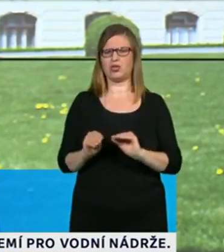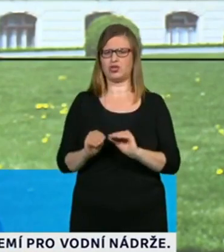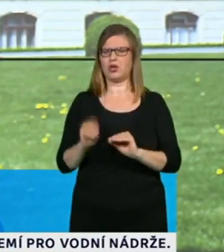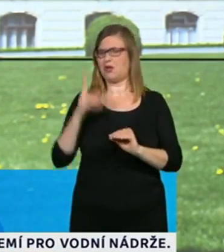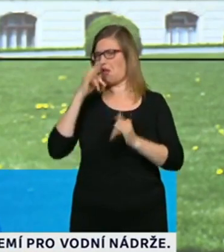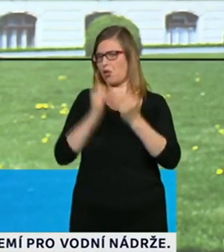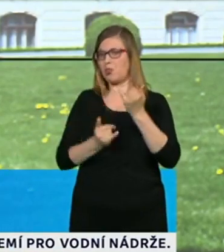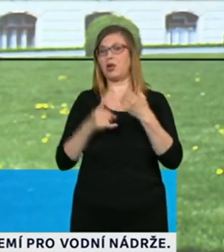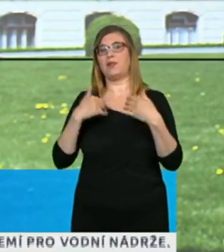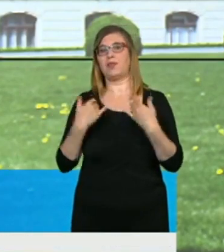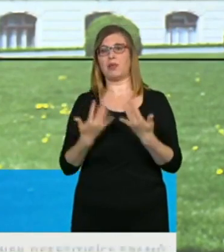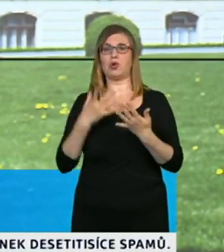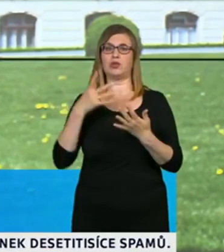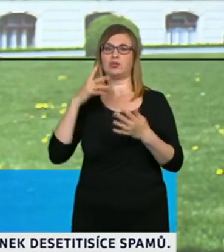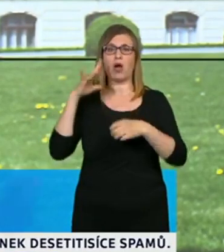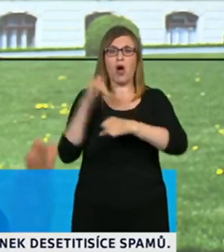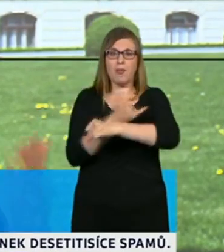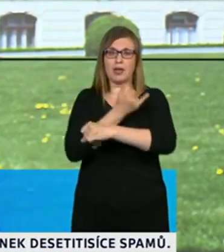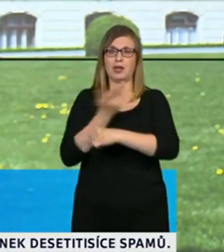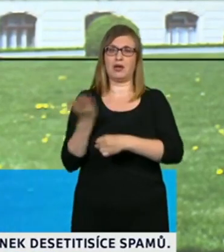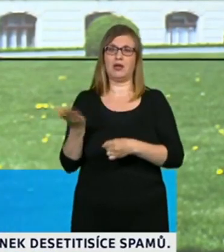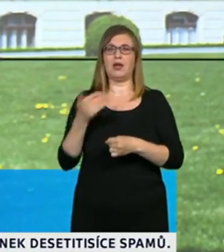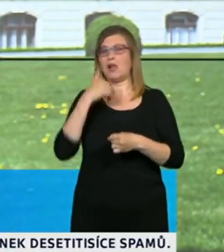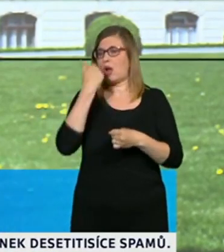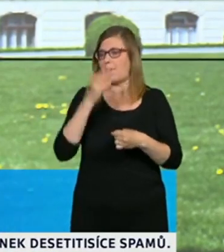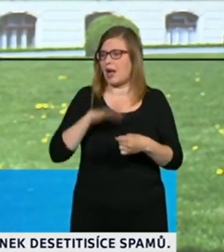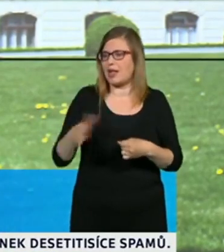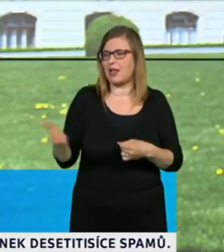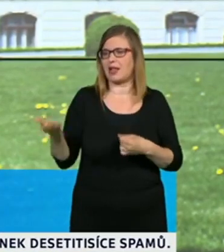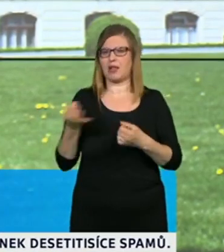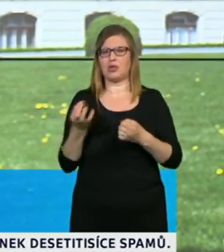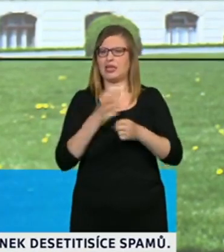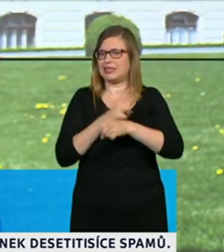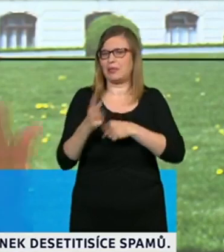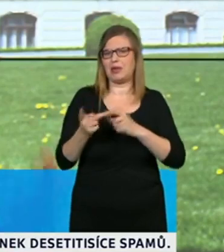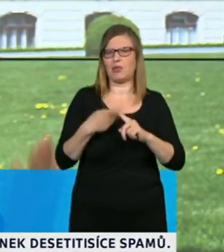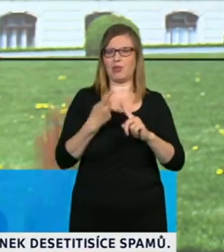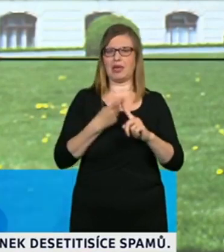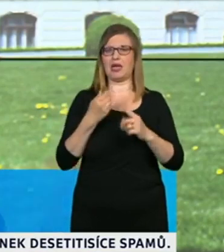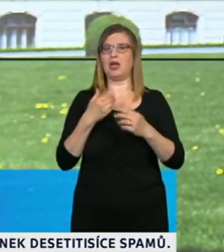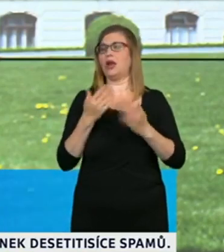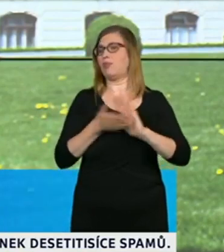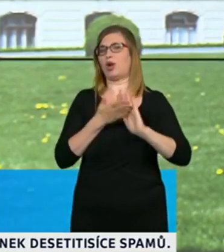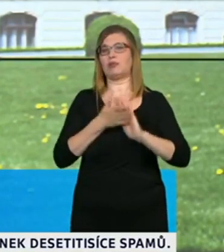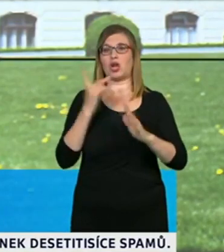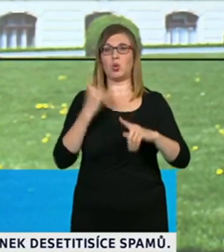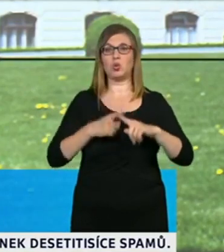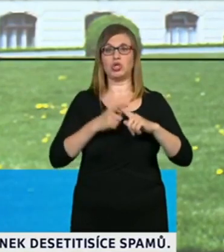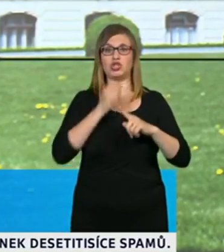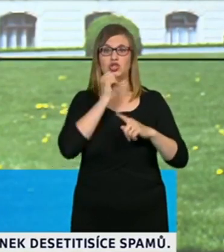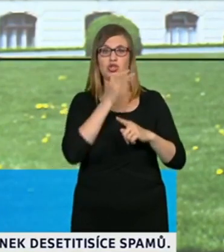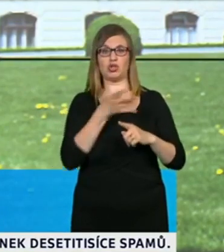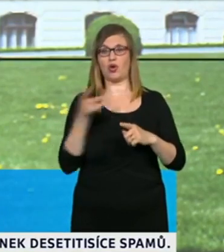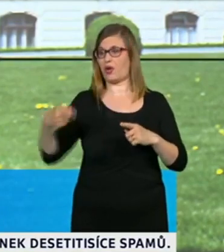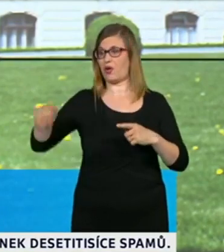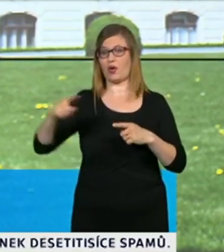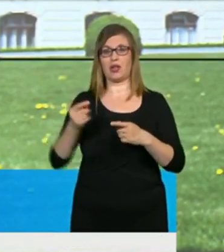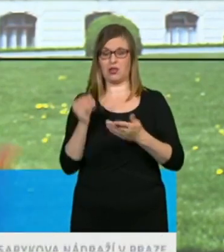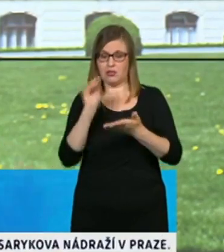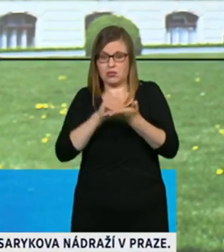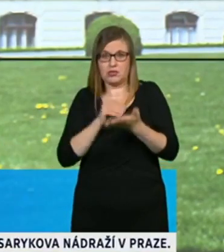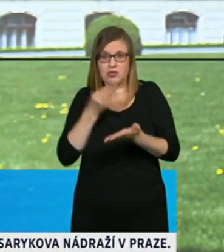spletl, a to bylo velmi časté, i když mě to překvapuje, v číslu účtu. Těžko se lze vyplatit prostě peníze na číslo účtu, když je to číslo účtu